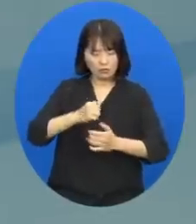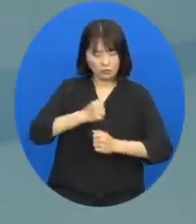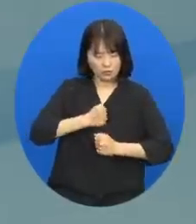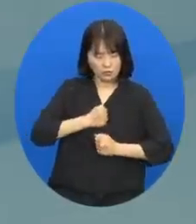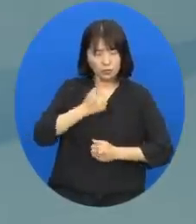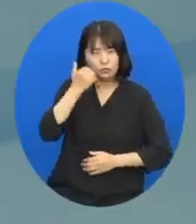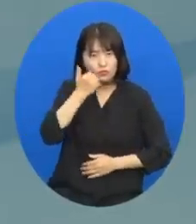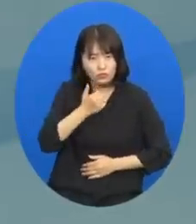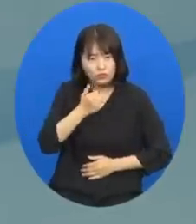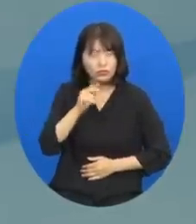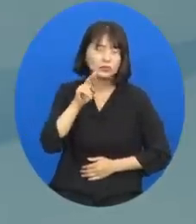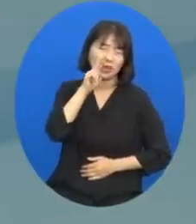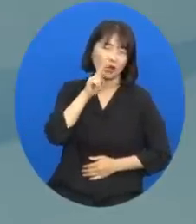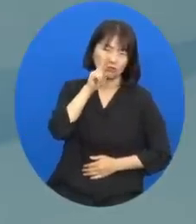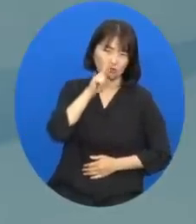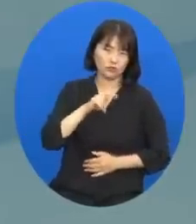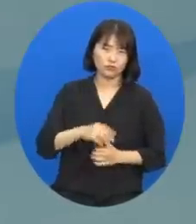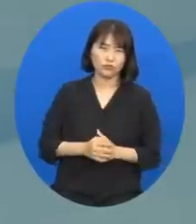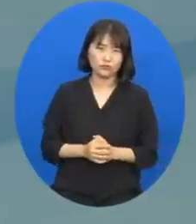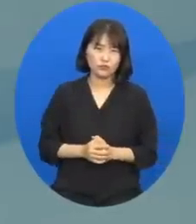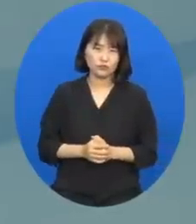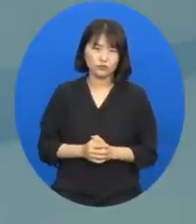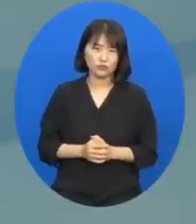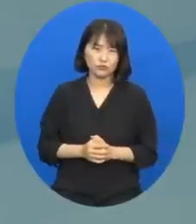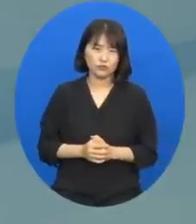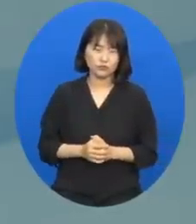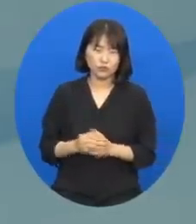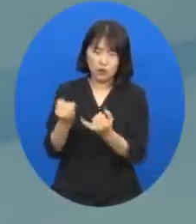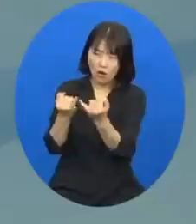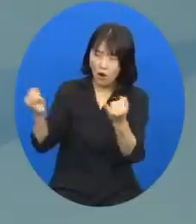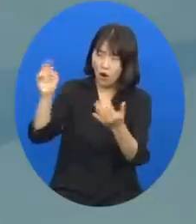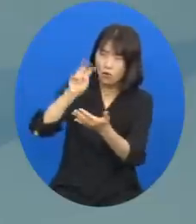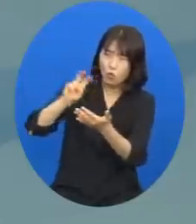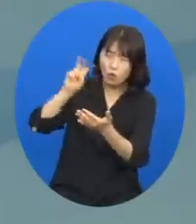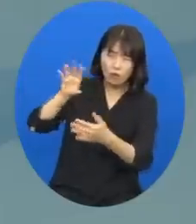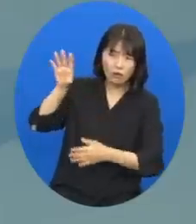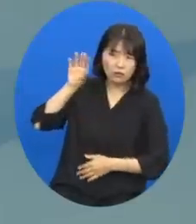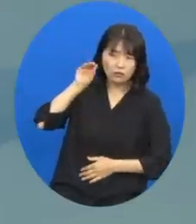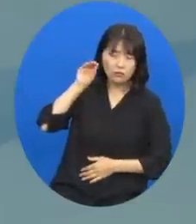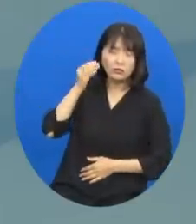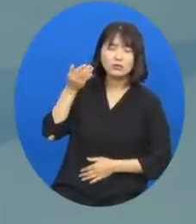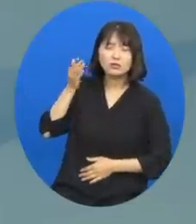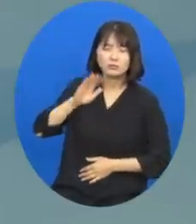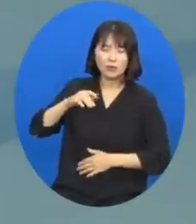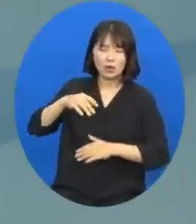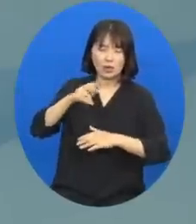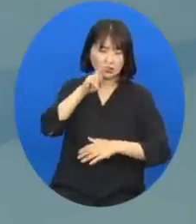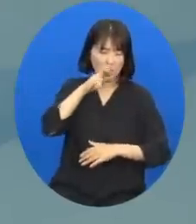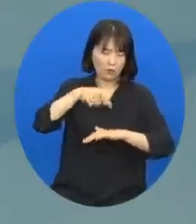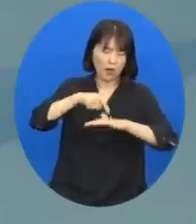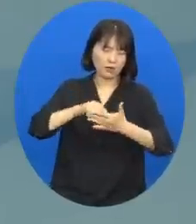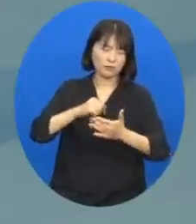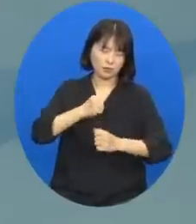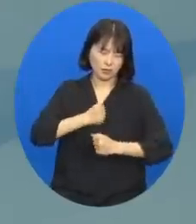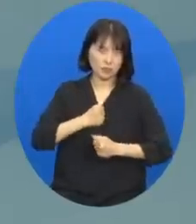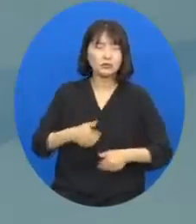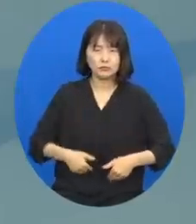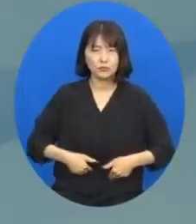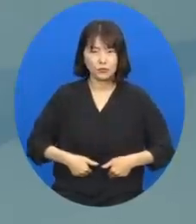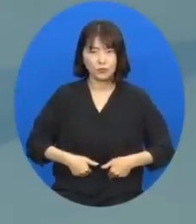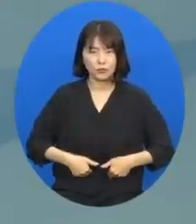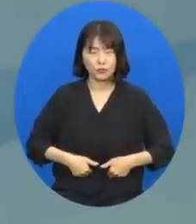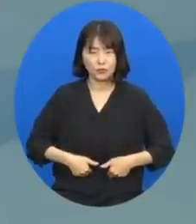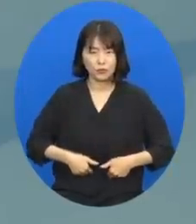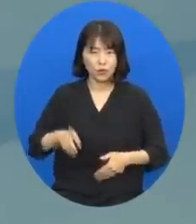누구에요 4월입니다 아무리 그랬어도 사울은 마음을 지켜 써야 합니다 30 들려오는 노래 소리 들으면서